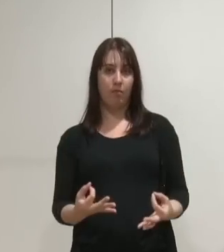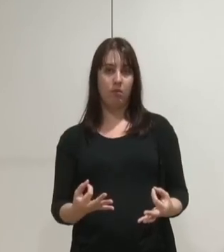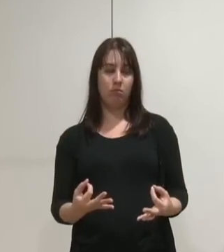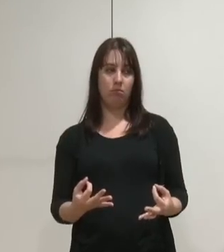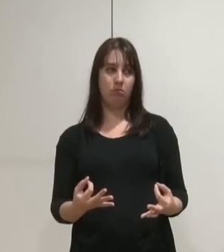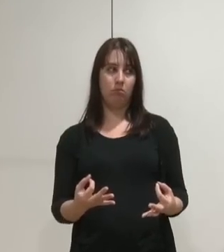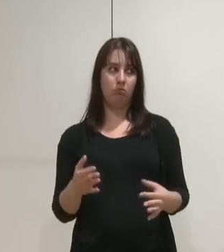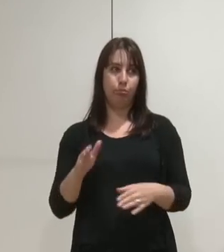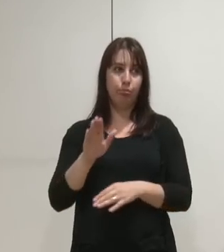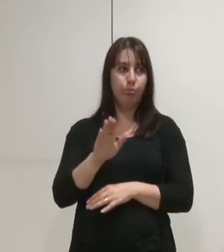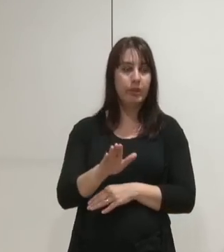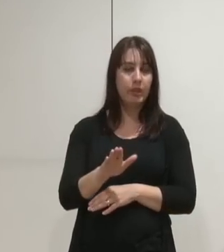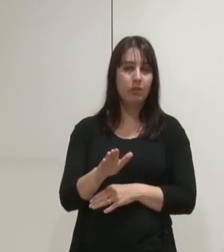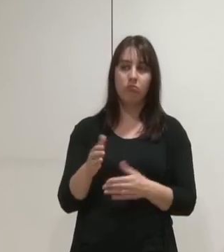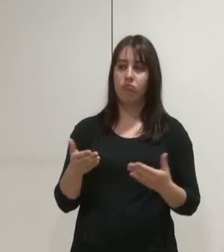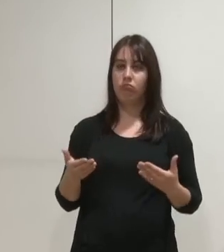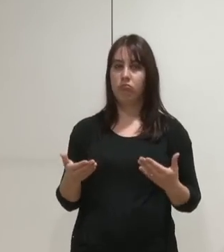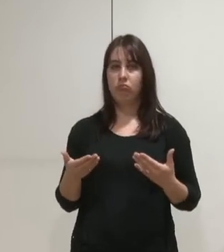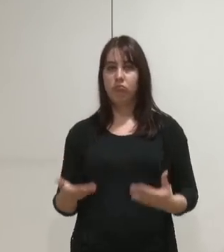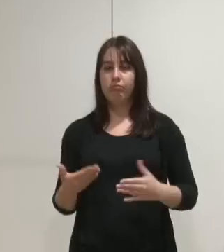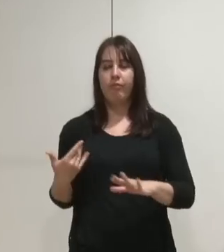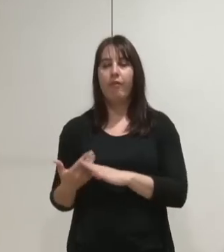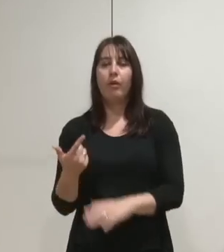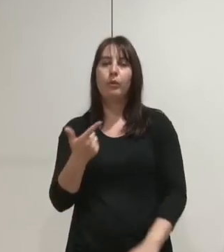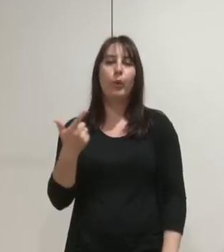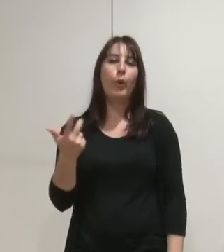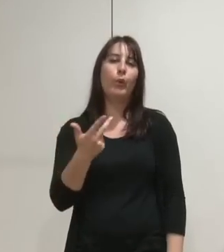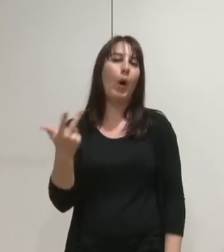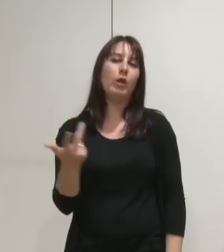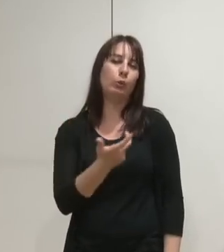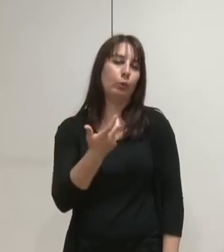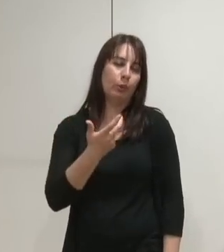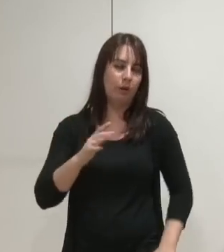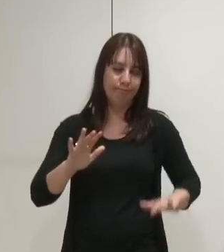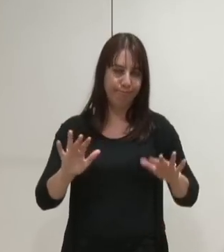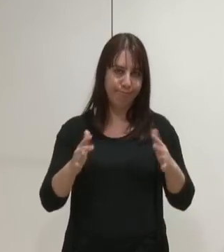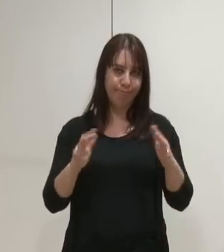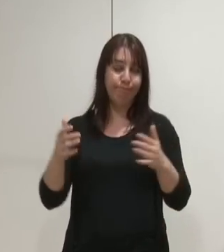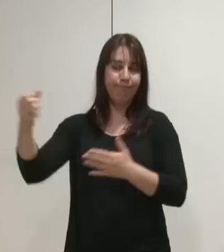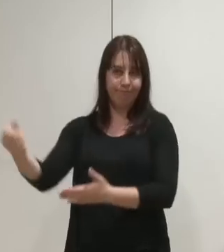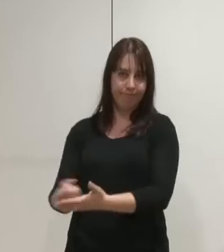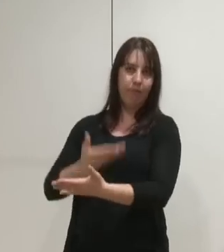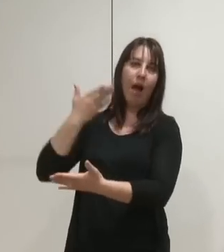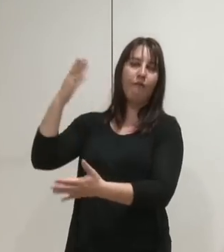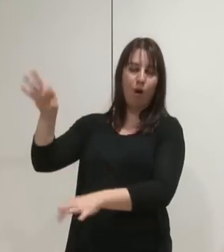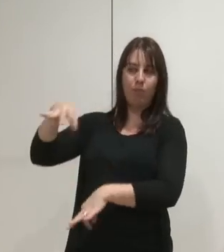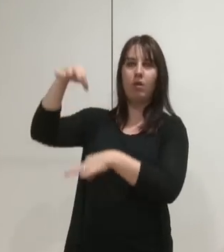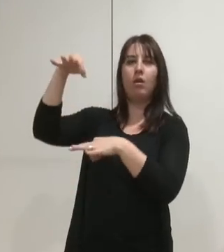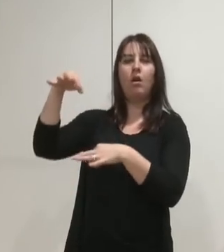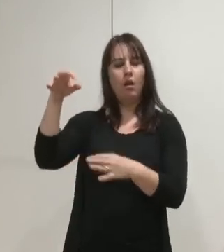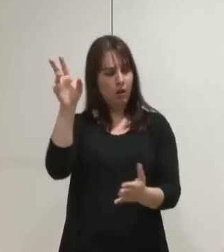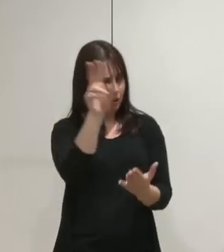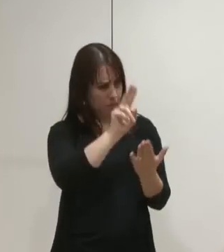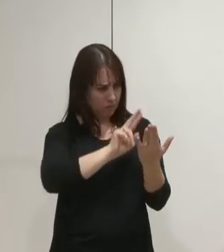comptable à ce jour à quelques jours près qui m'a communiqué ne témoigne du